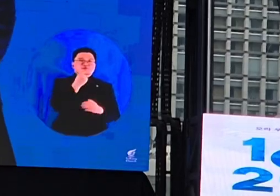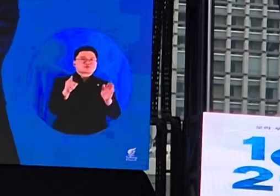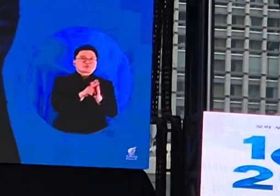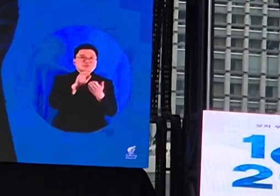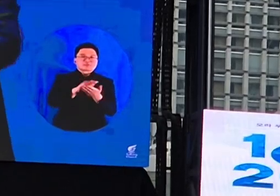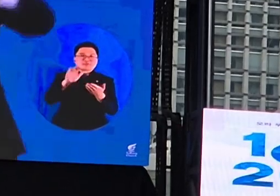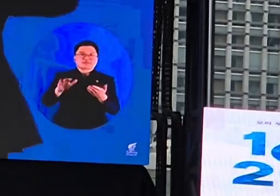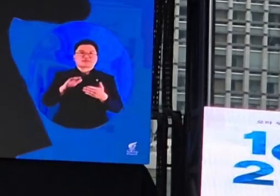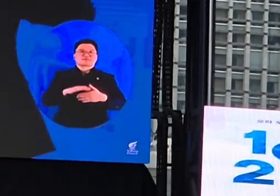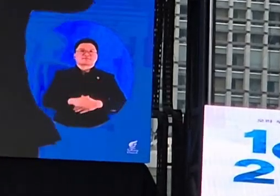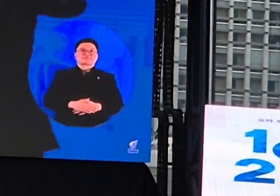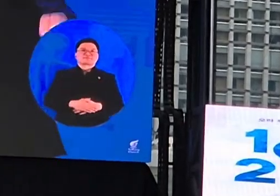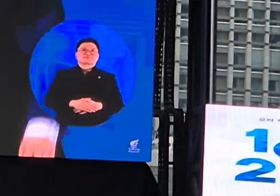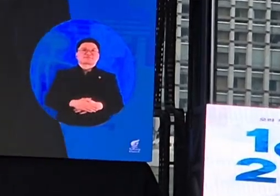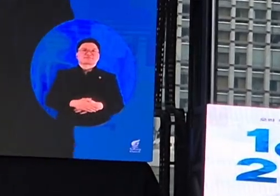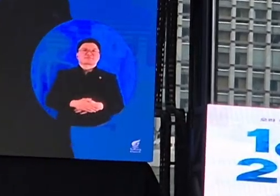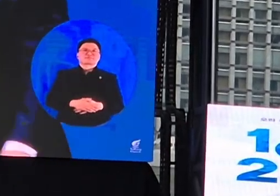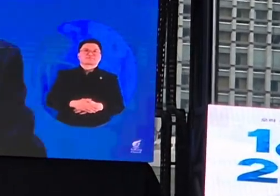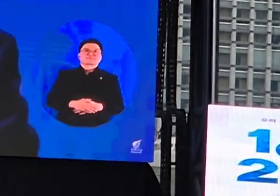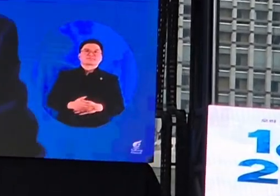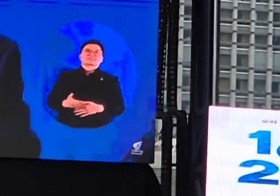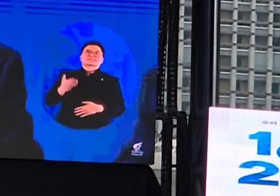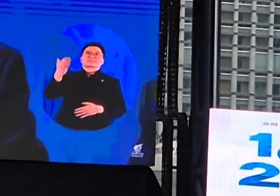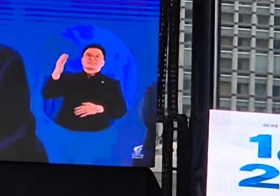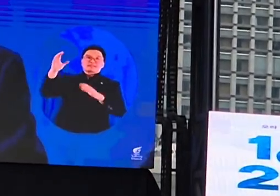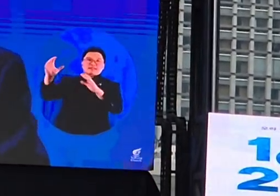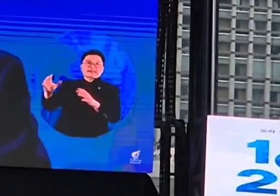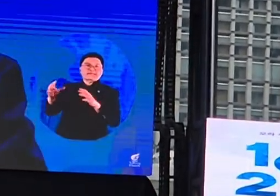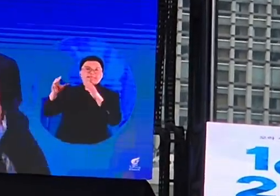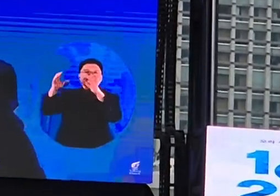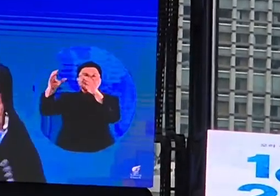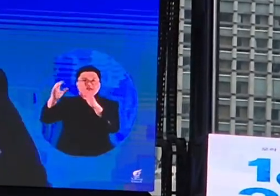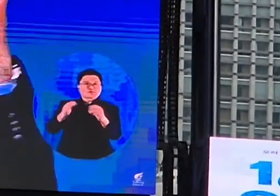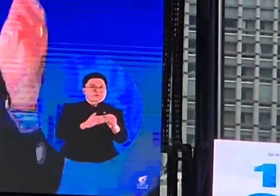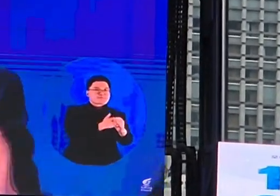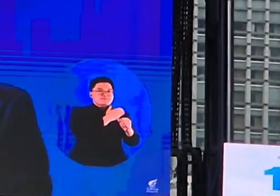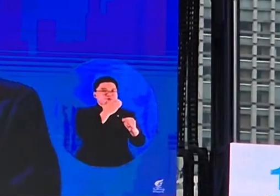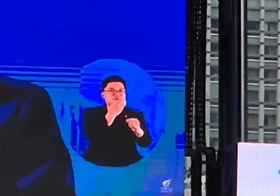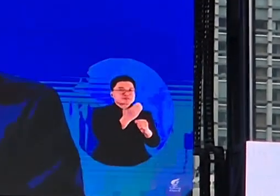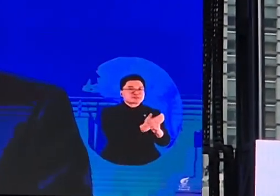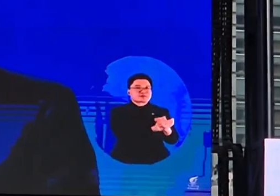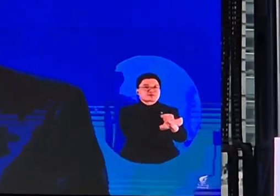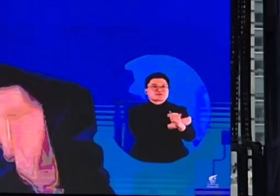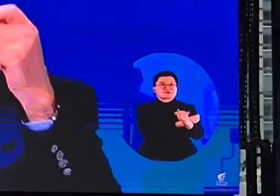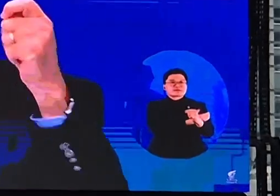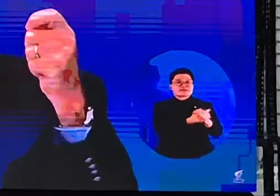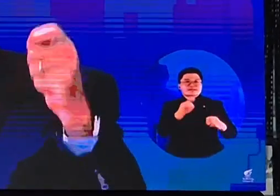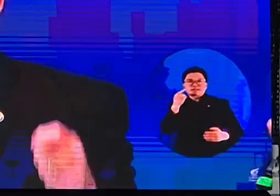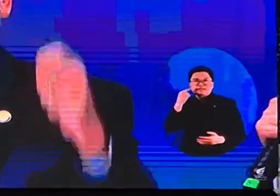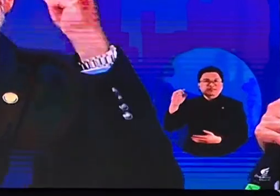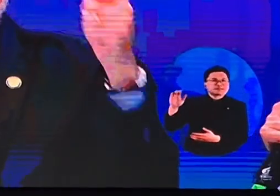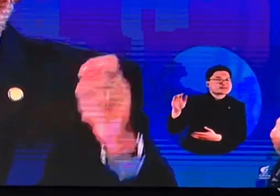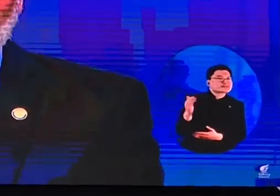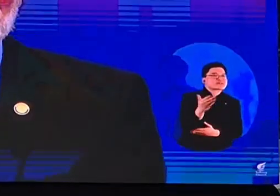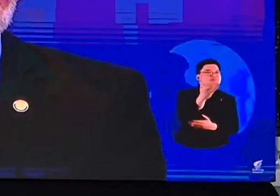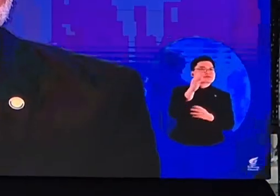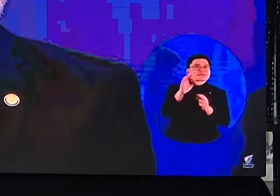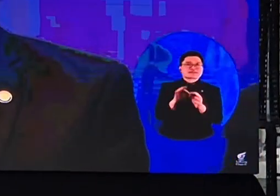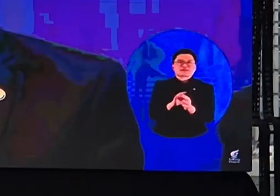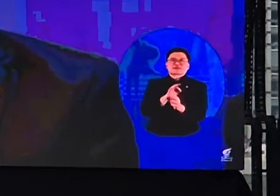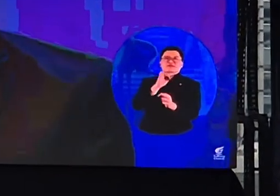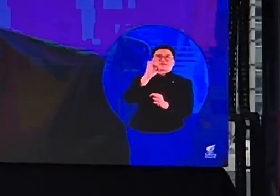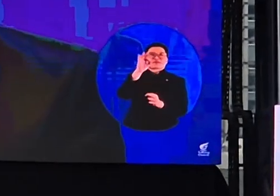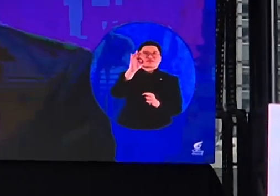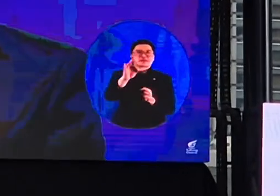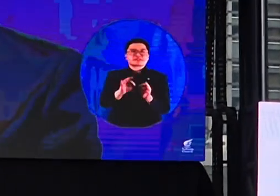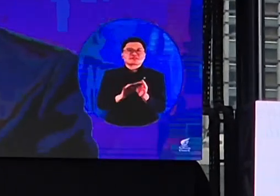his is the kingdom. 그에게 나라와 and the power. 권세와 and the glory. 영원히 forever and ever.